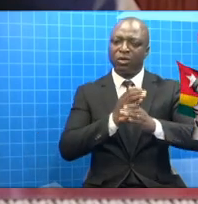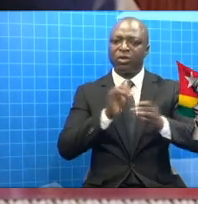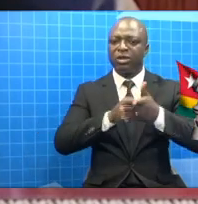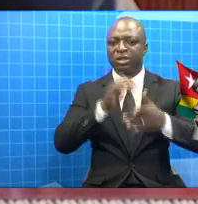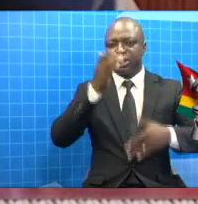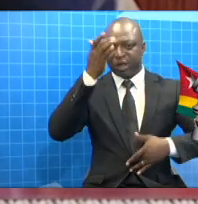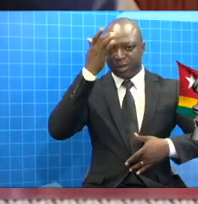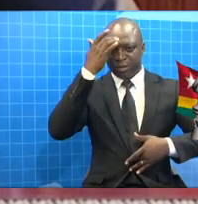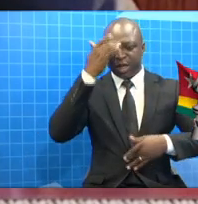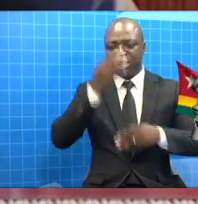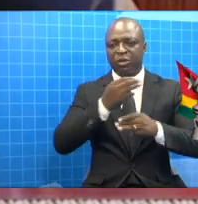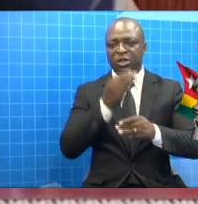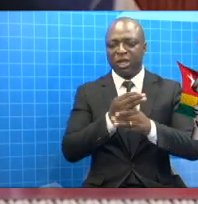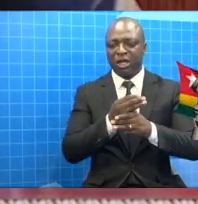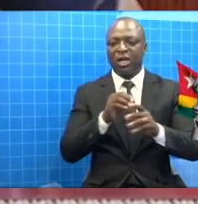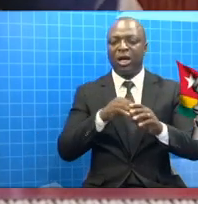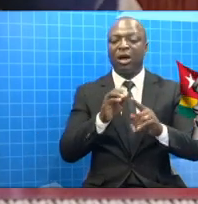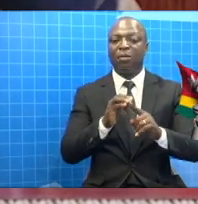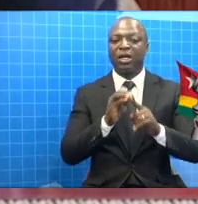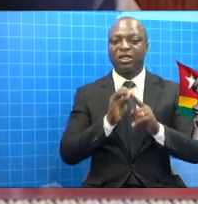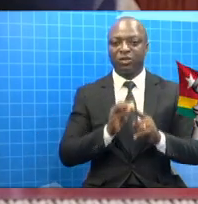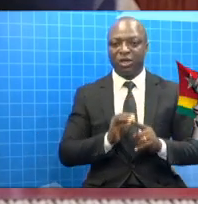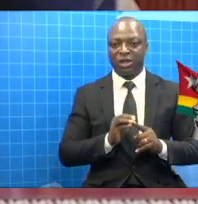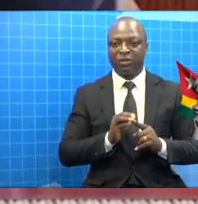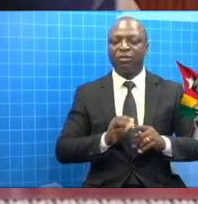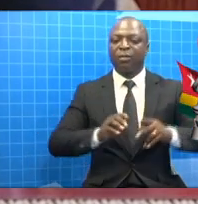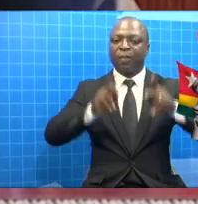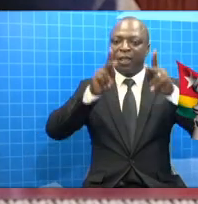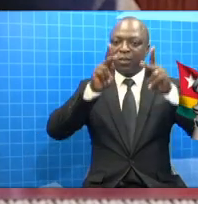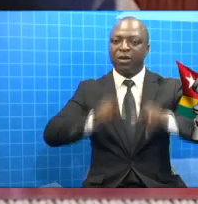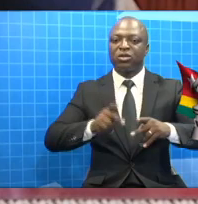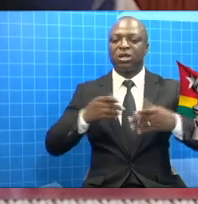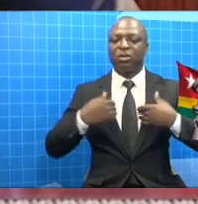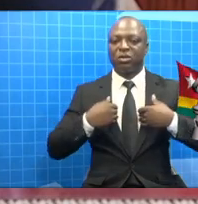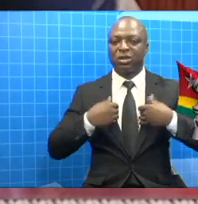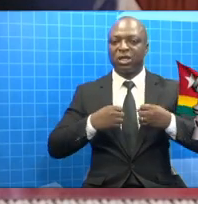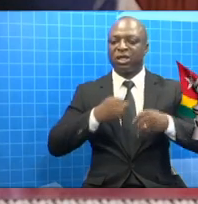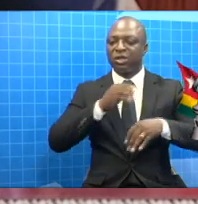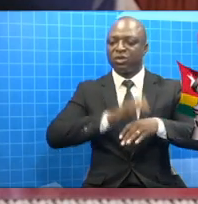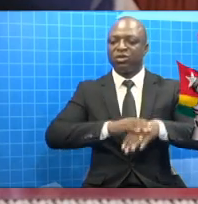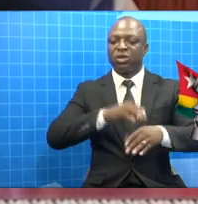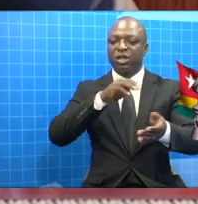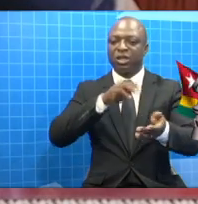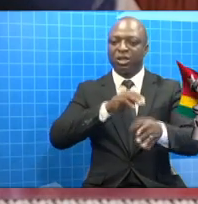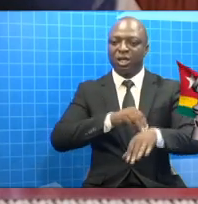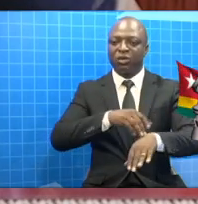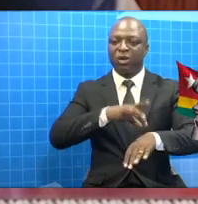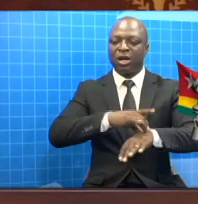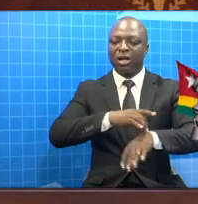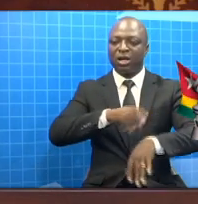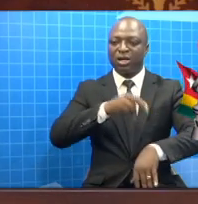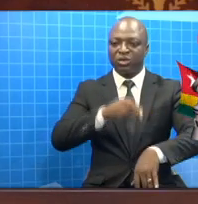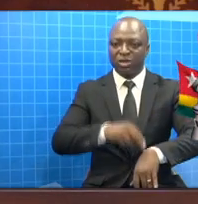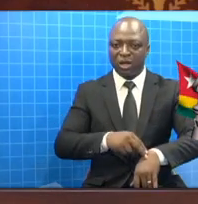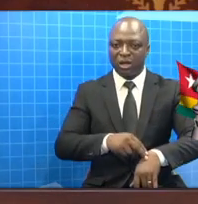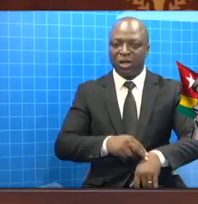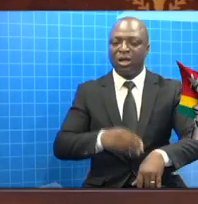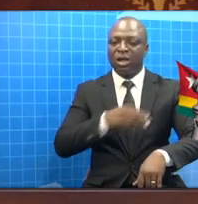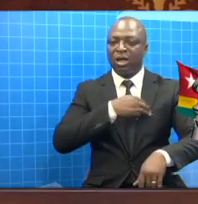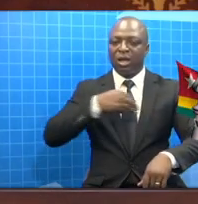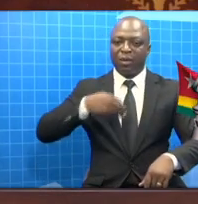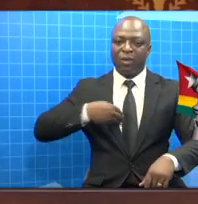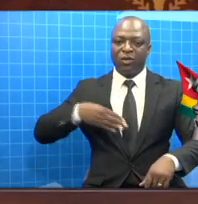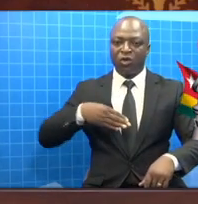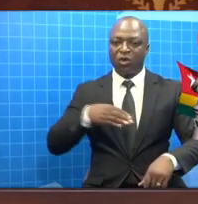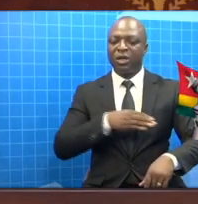pandémie, en particulier les personnels de santé sur toute l'étendue du territoire, les membres du comité